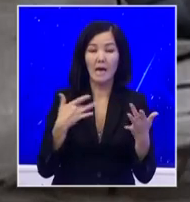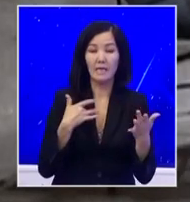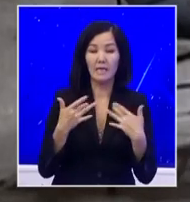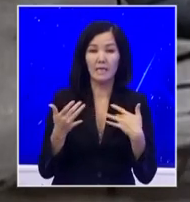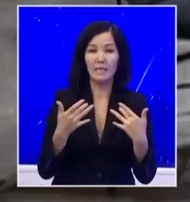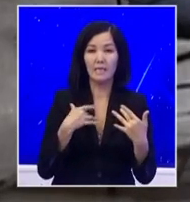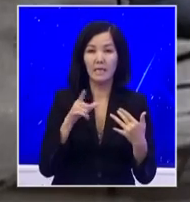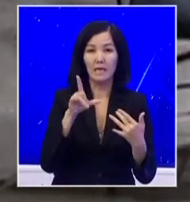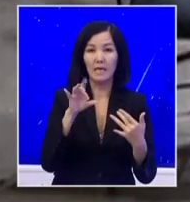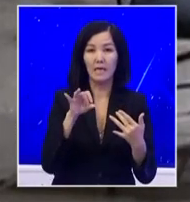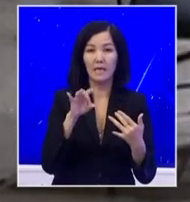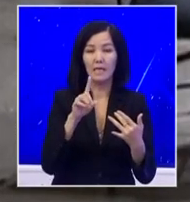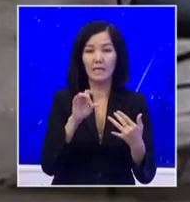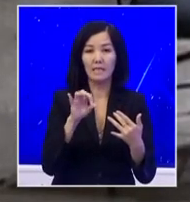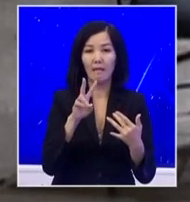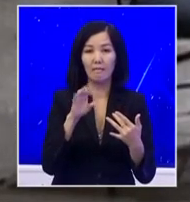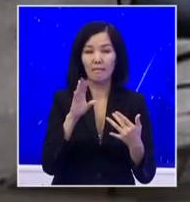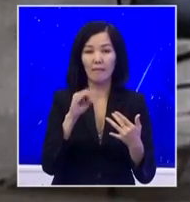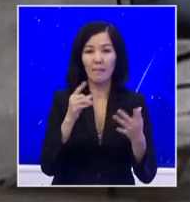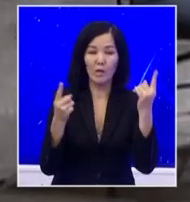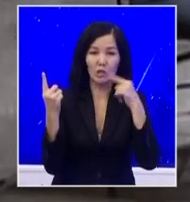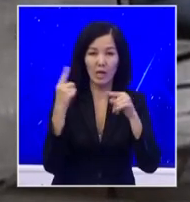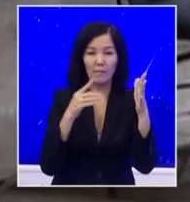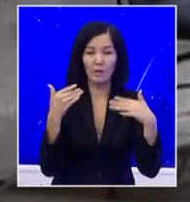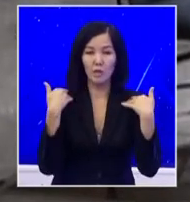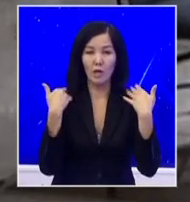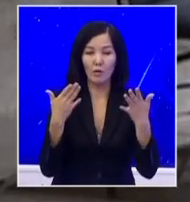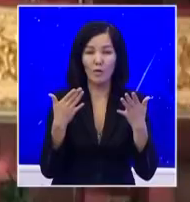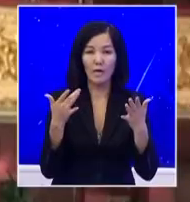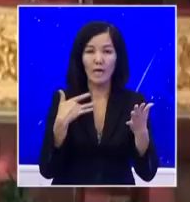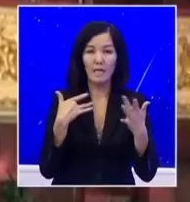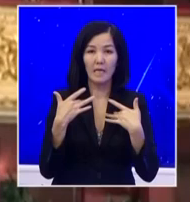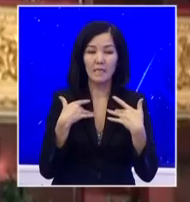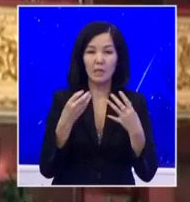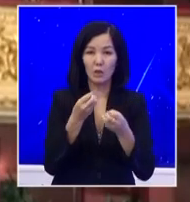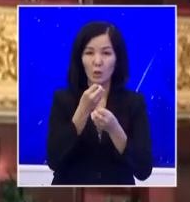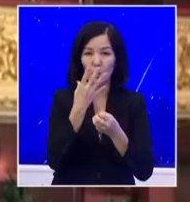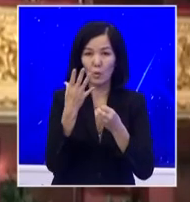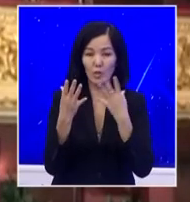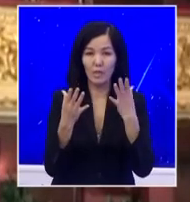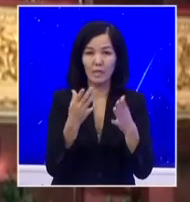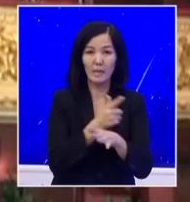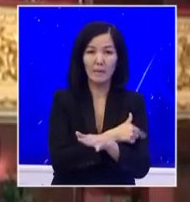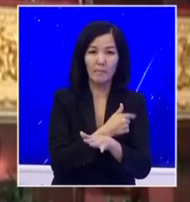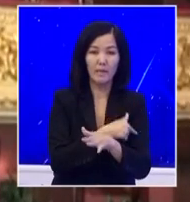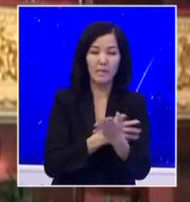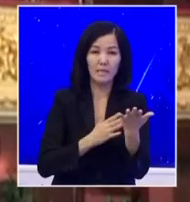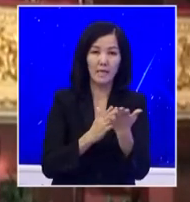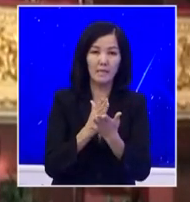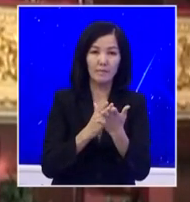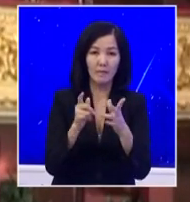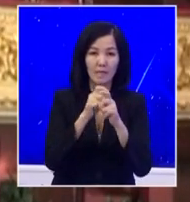Пучинидің хризантемалар серенадасын орындады. Концерттен кейін көрермен гүлдердің барлығы медицина қызметкерлеріне сыйға